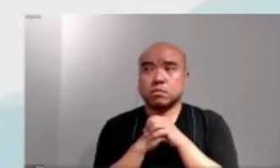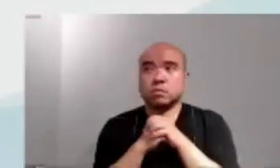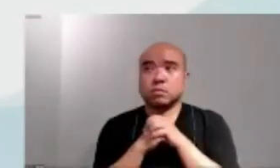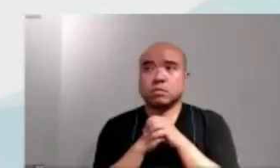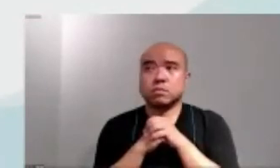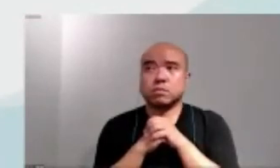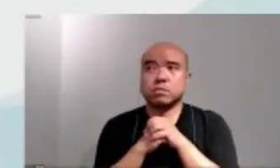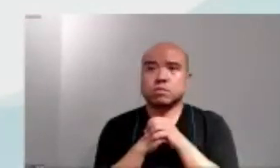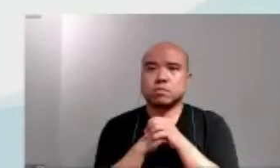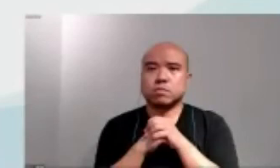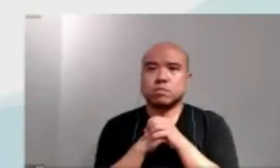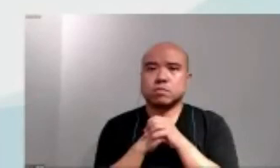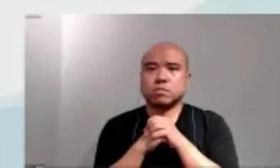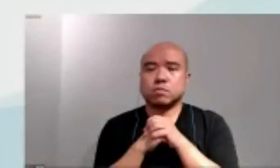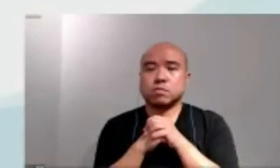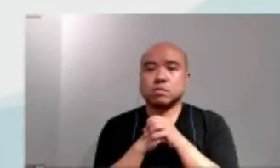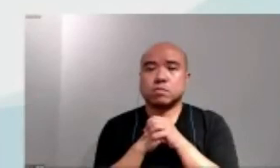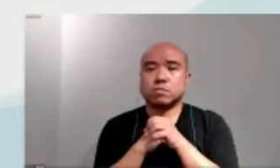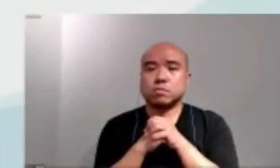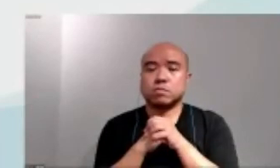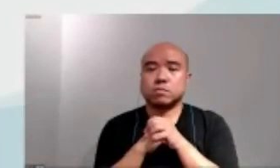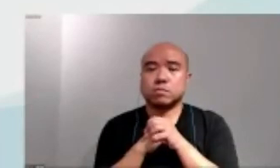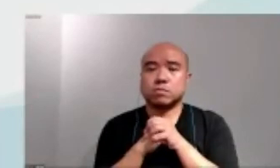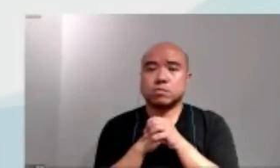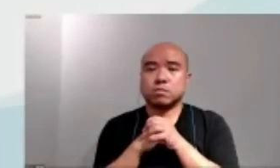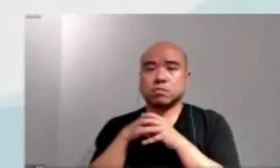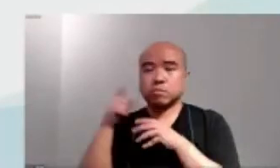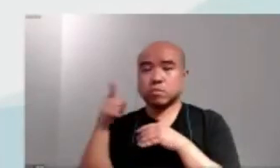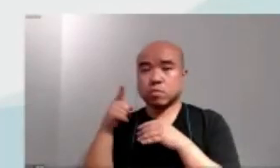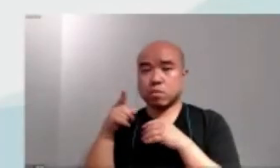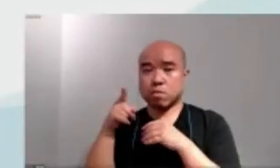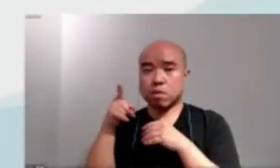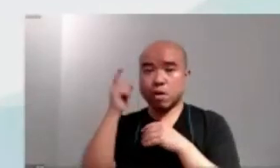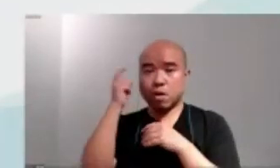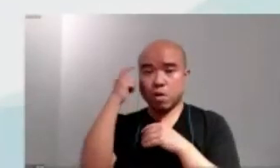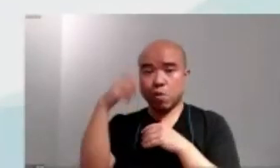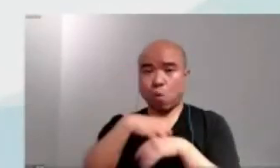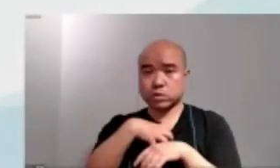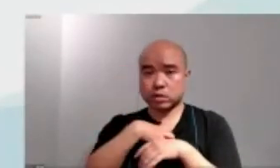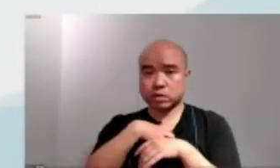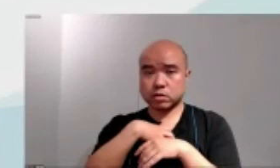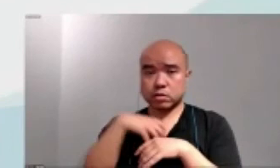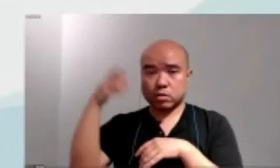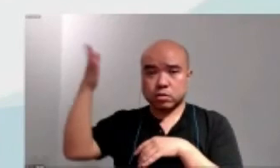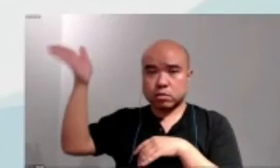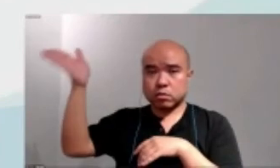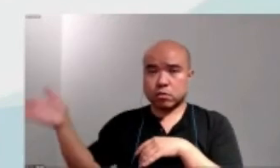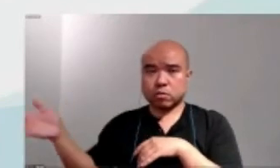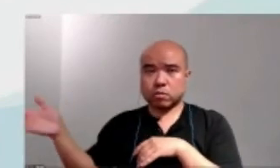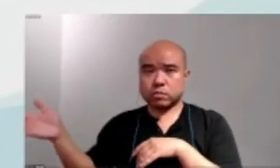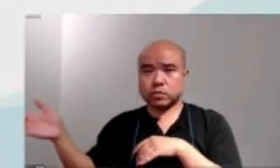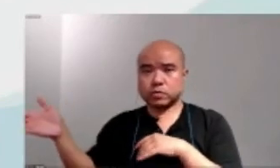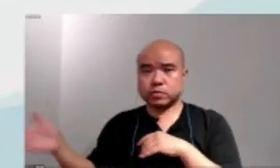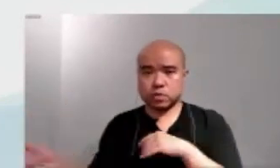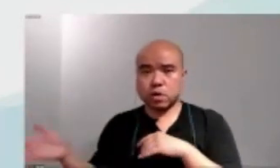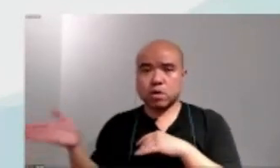现在已经开始了，我讲一点，里面有很多不同的关键字的。你看看你觉得哪一个关键字是最切合到你觉